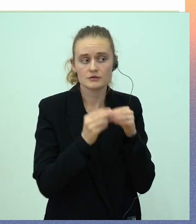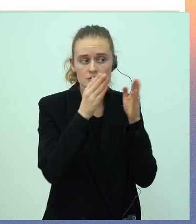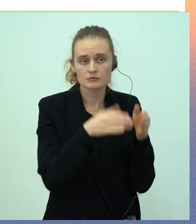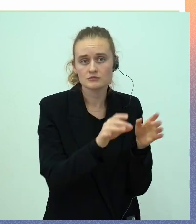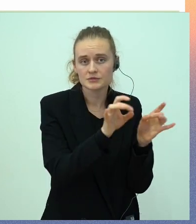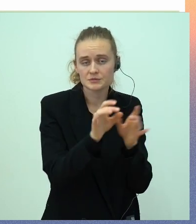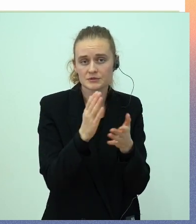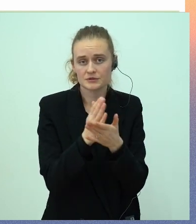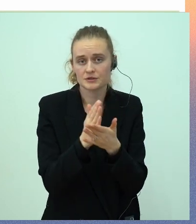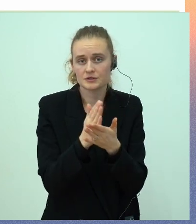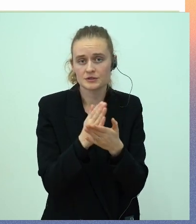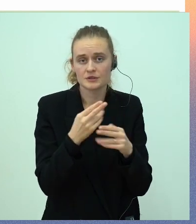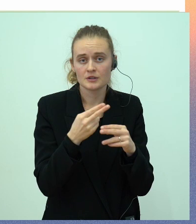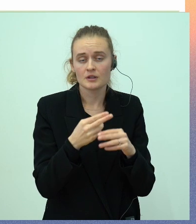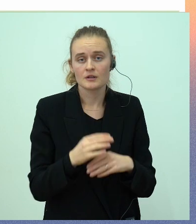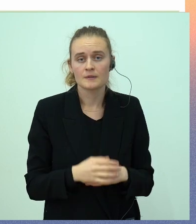apraiškas.